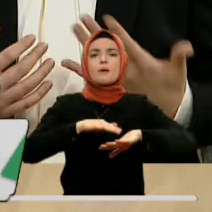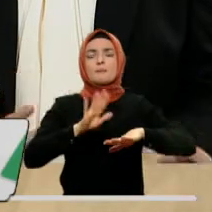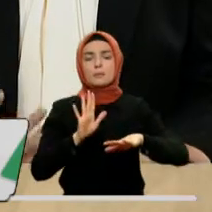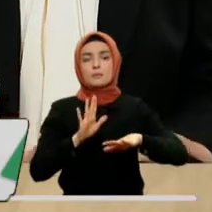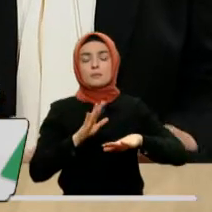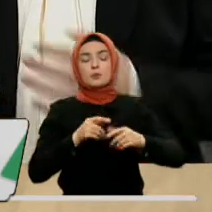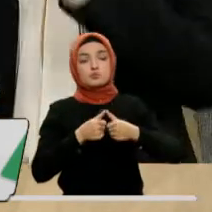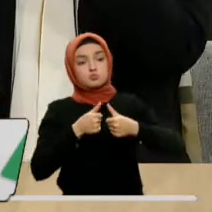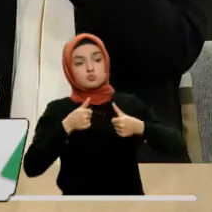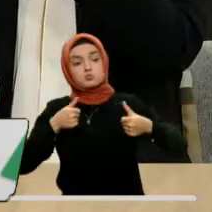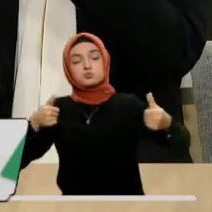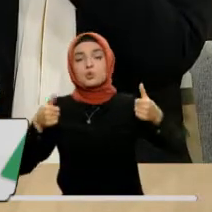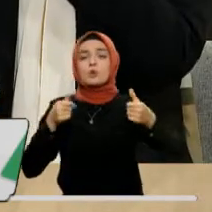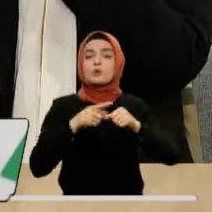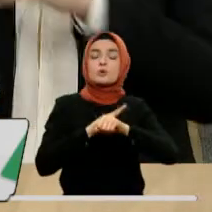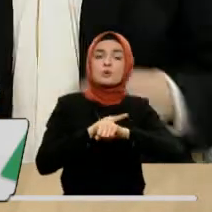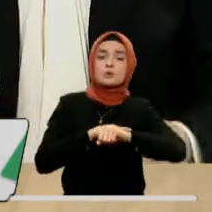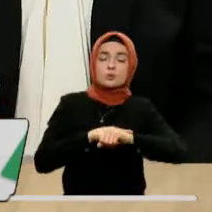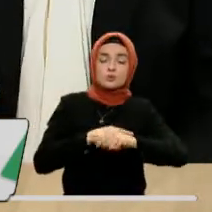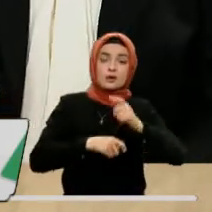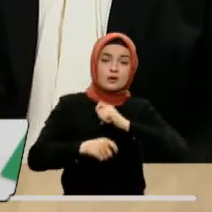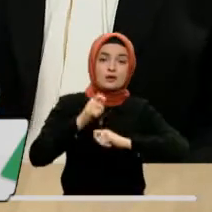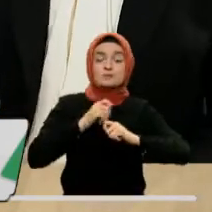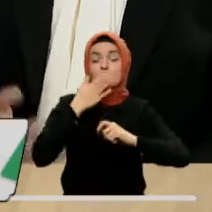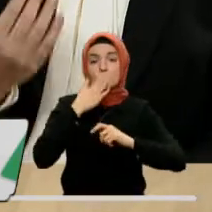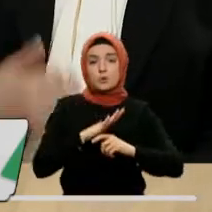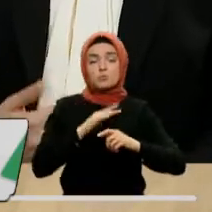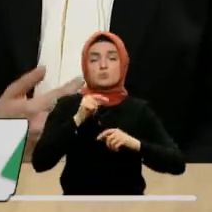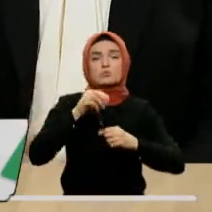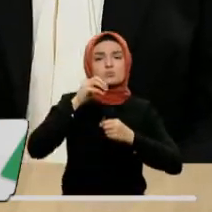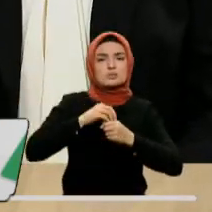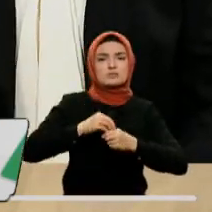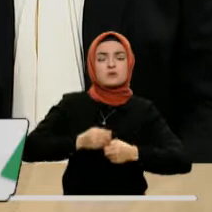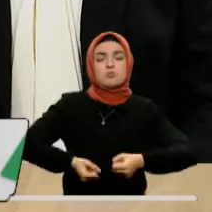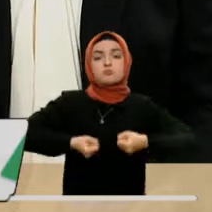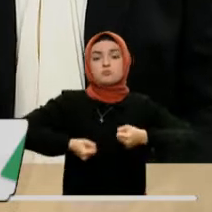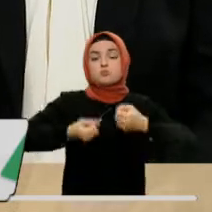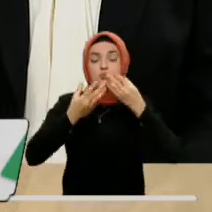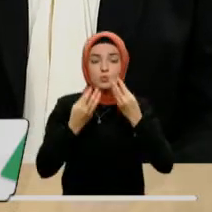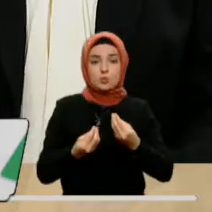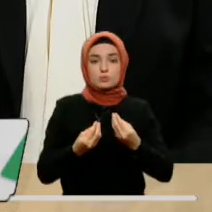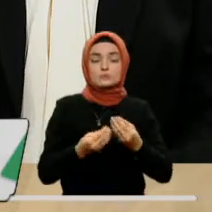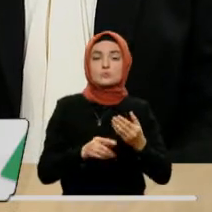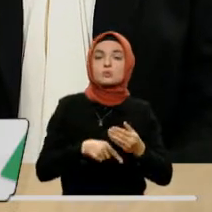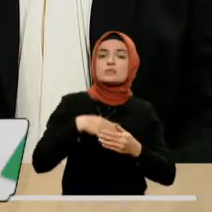Uzun bir süre hareket haline geçemediler. Haliyle 1 kilo artışı oldu. Onun dışında da